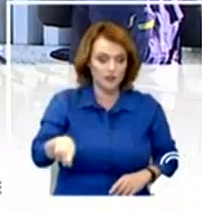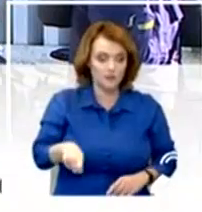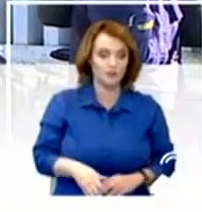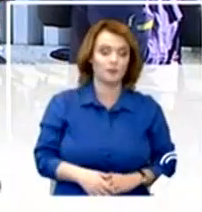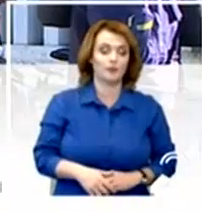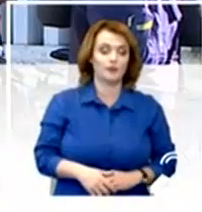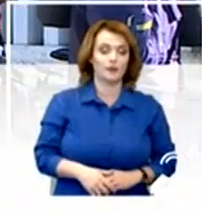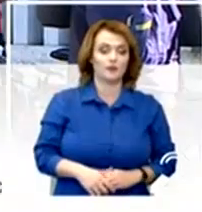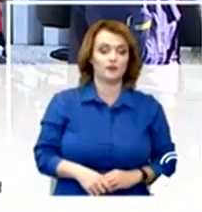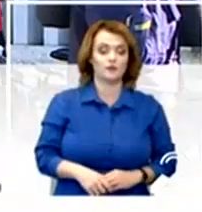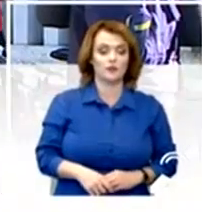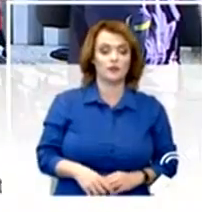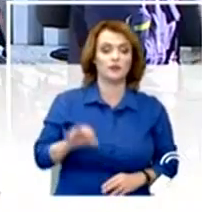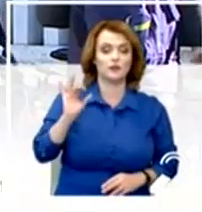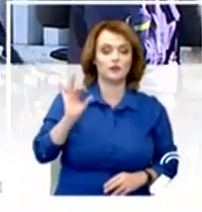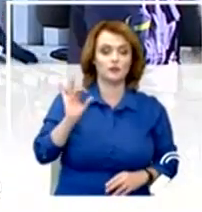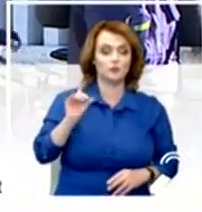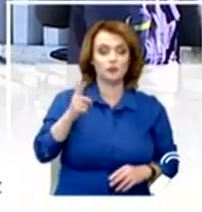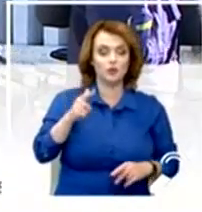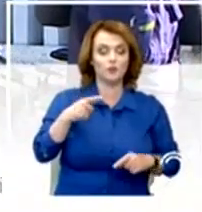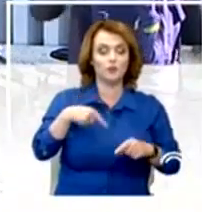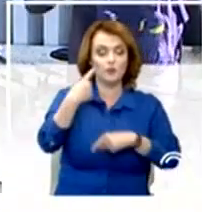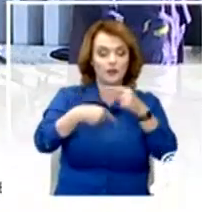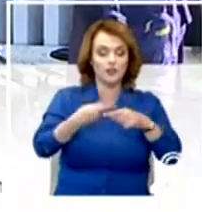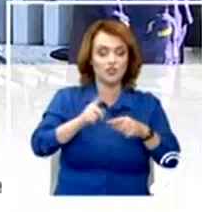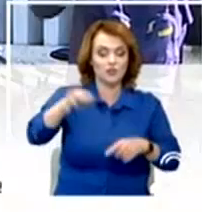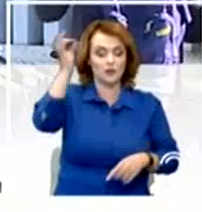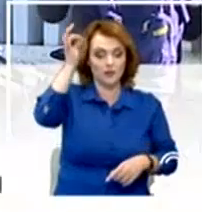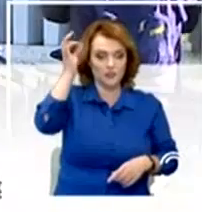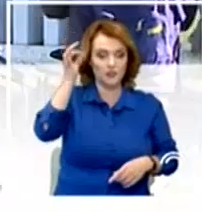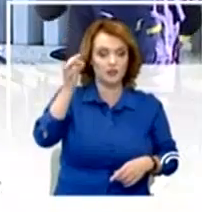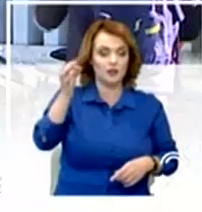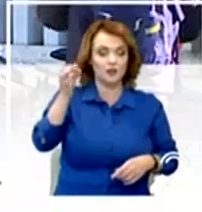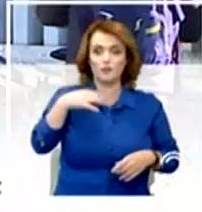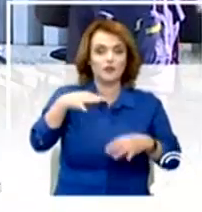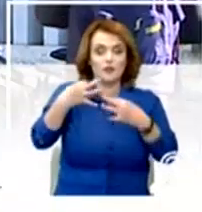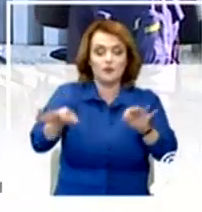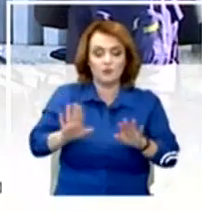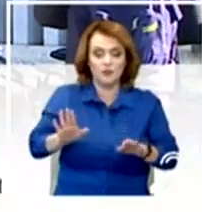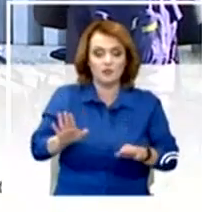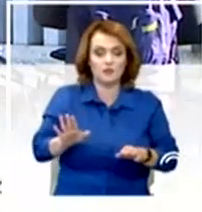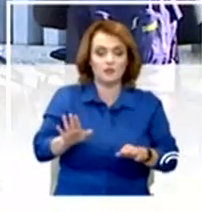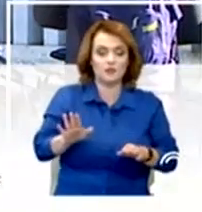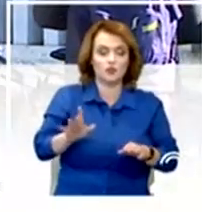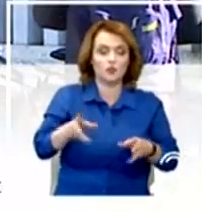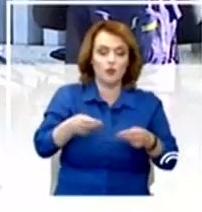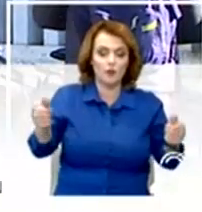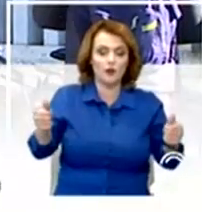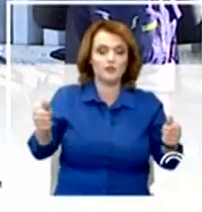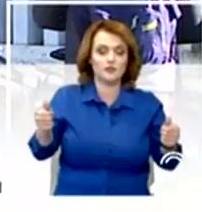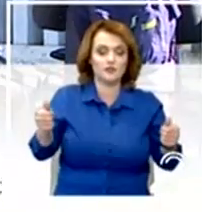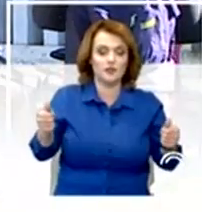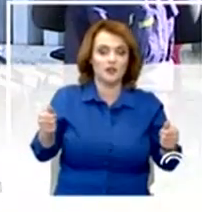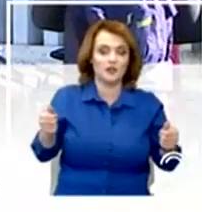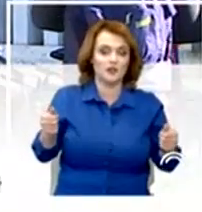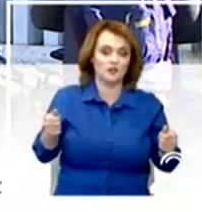pentru că prin această amintire noi nu le permitem să dispară în